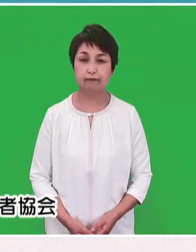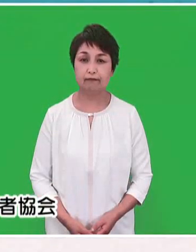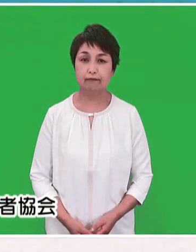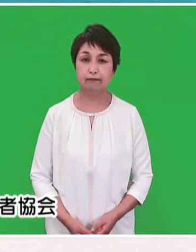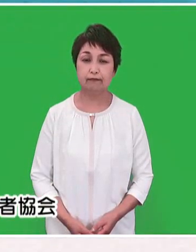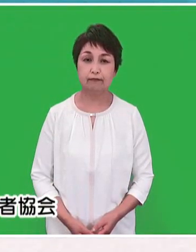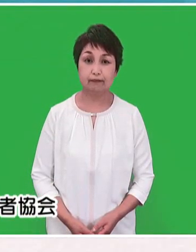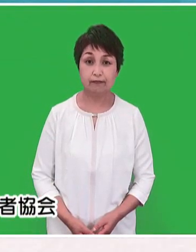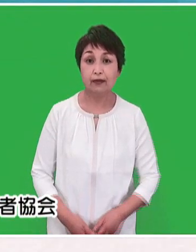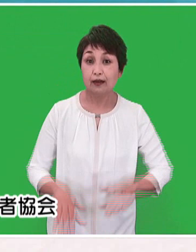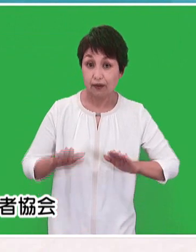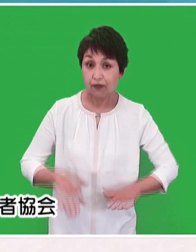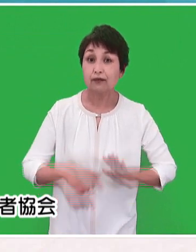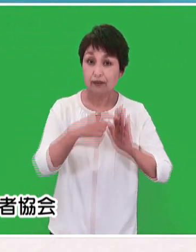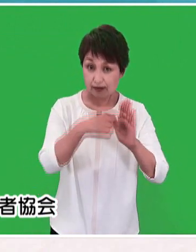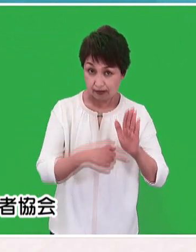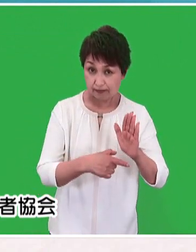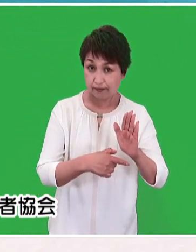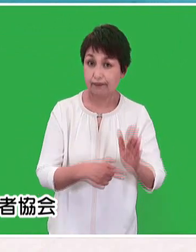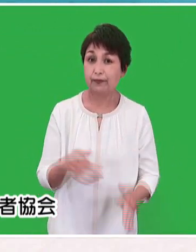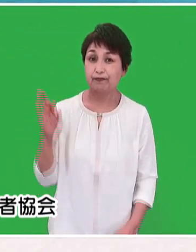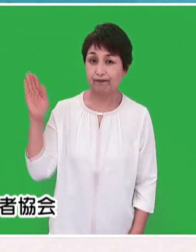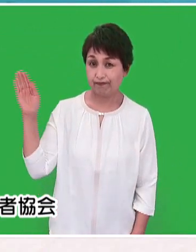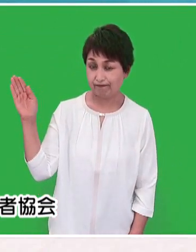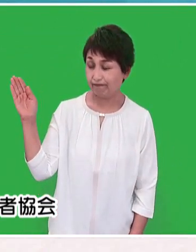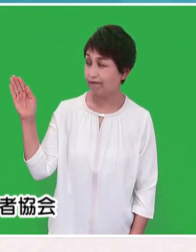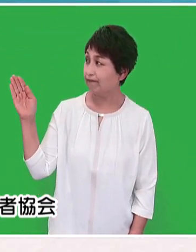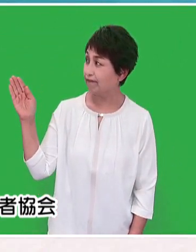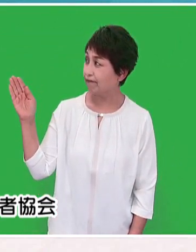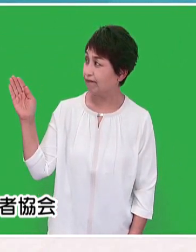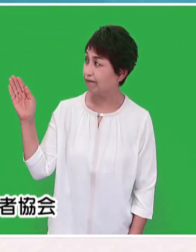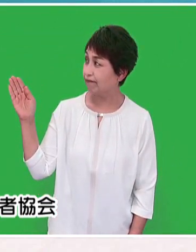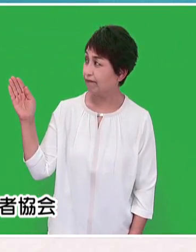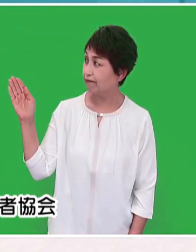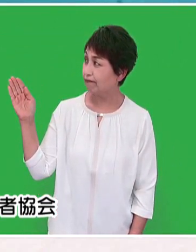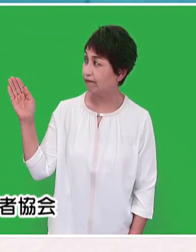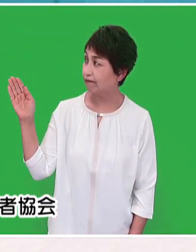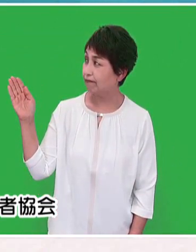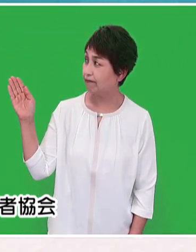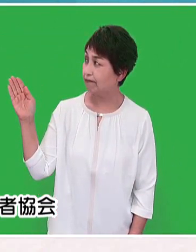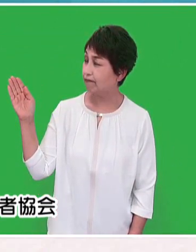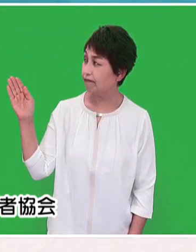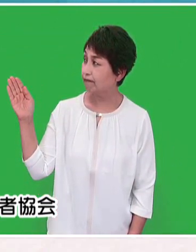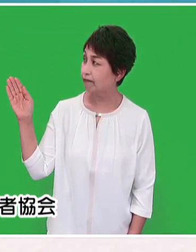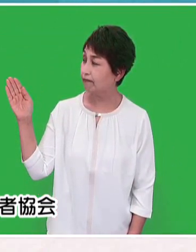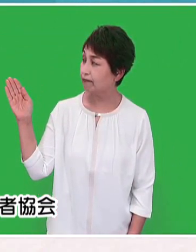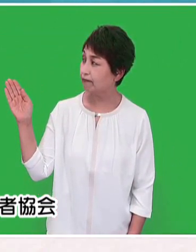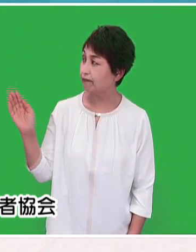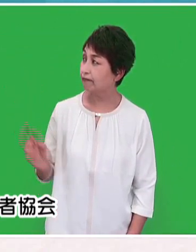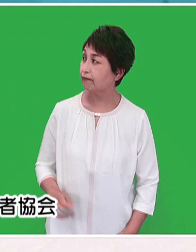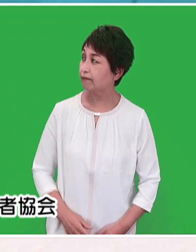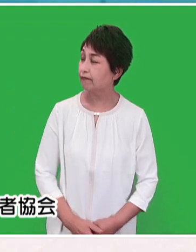今週のテーマは熊出没注意。熊による人身被害を防止するために、